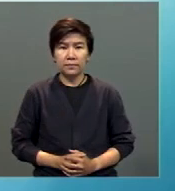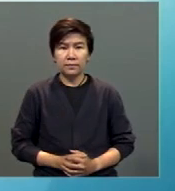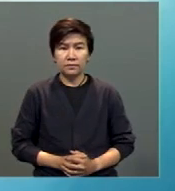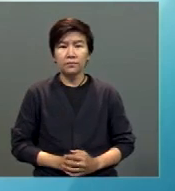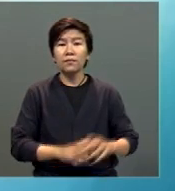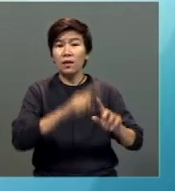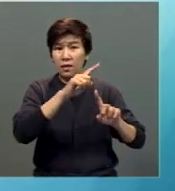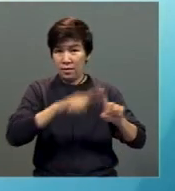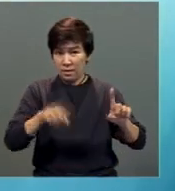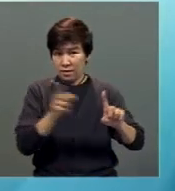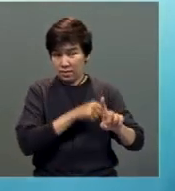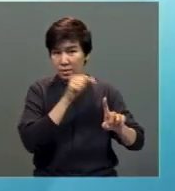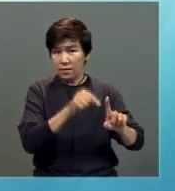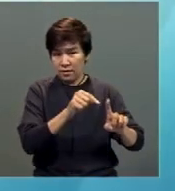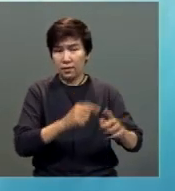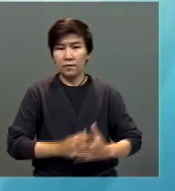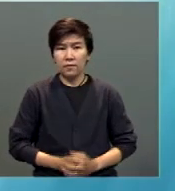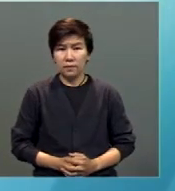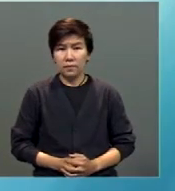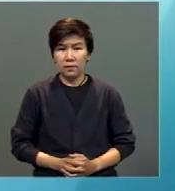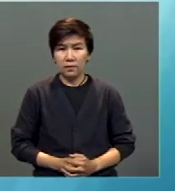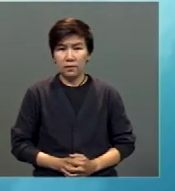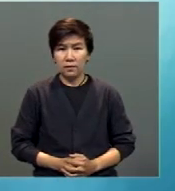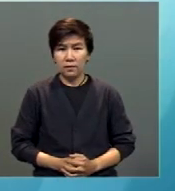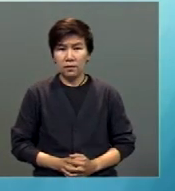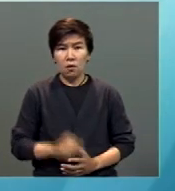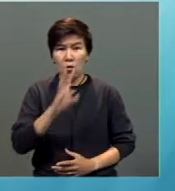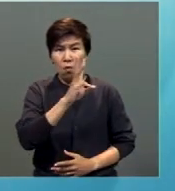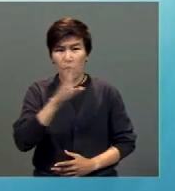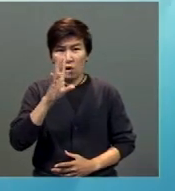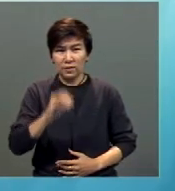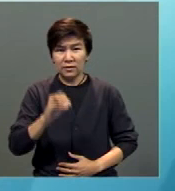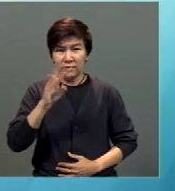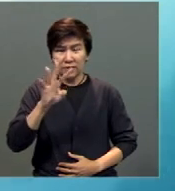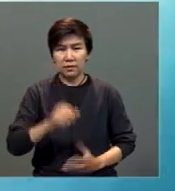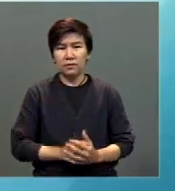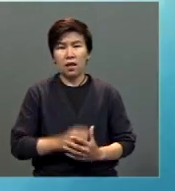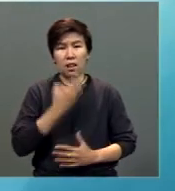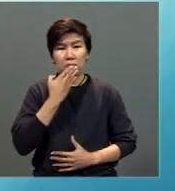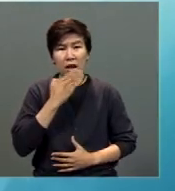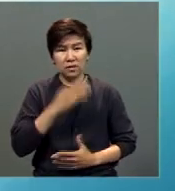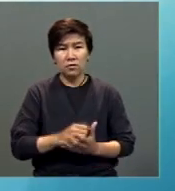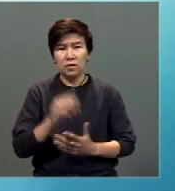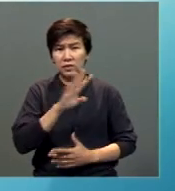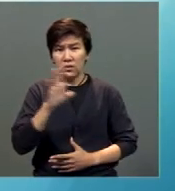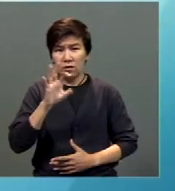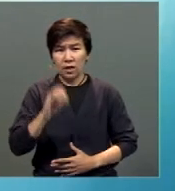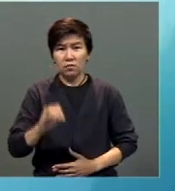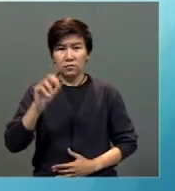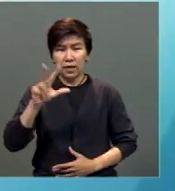แล้วก็สาระชนาจักหรือ UKเรื่องเกรดเนี่ยนะครับ674และบราซิล493